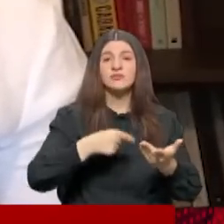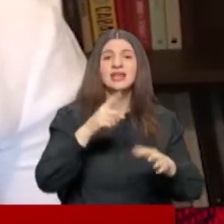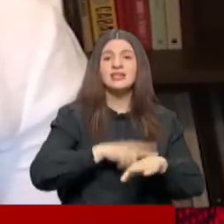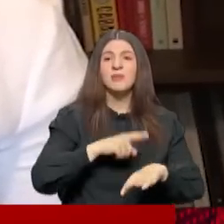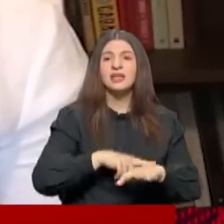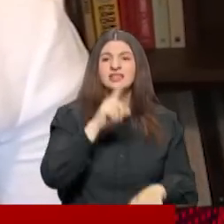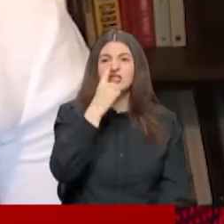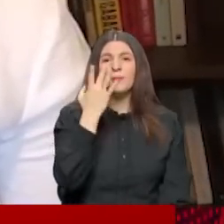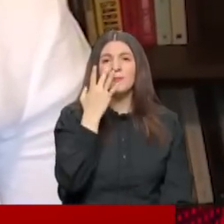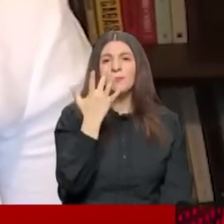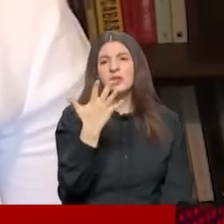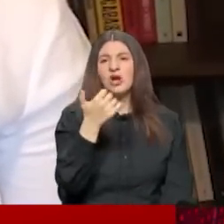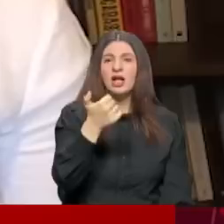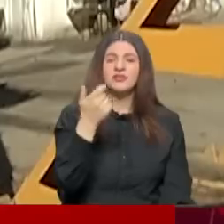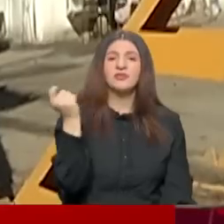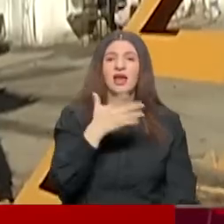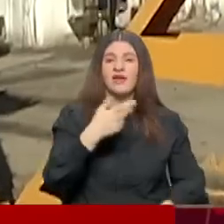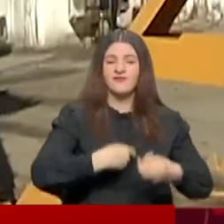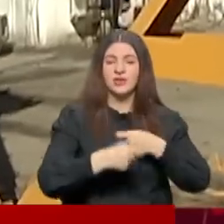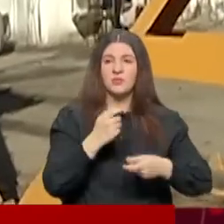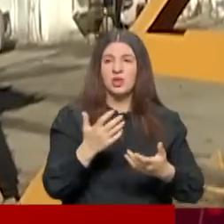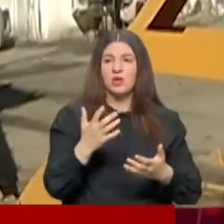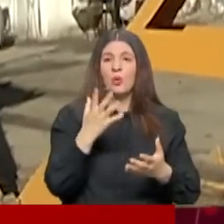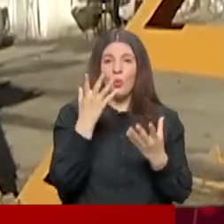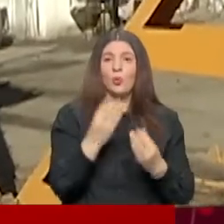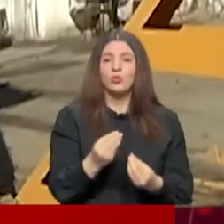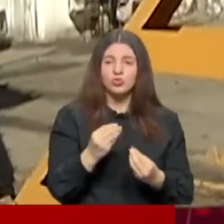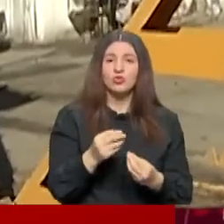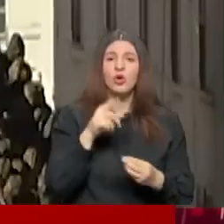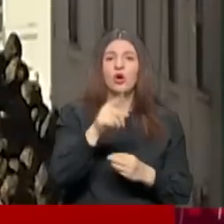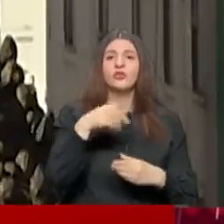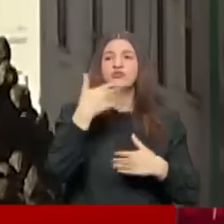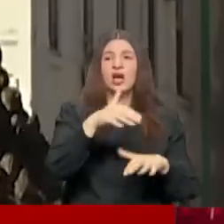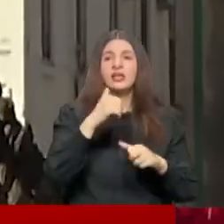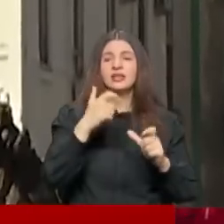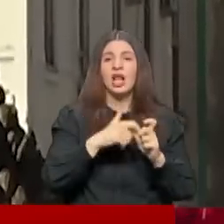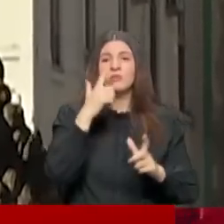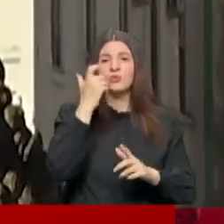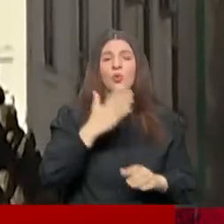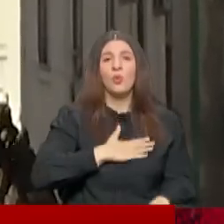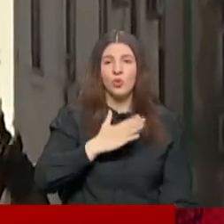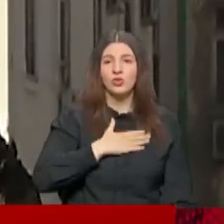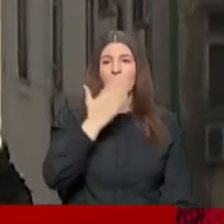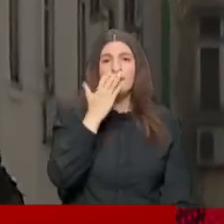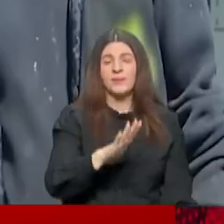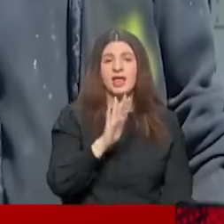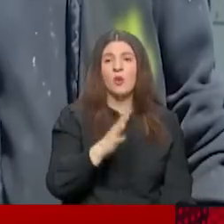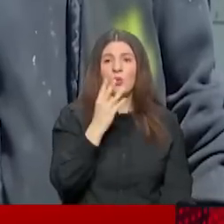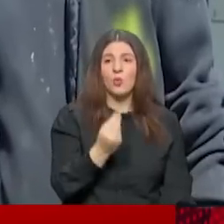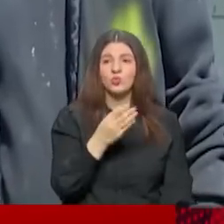aşamasını sadece belli 5-6 tane firmanın çıkabildiğini ve onun da İthalat Genel Müdürlüğü önünde